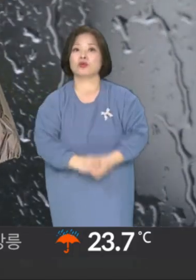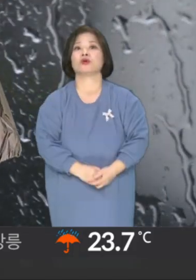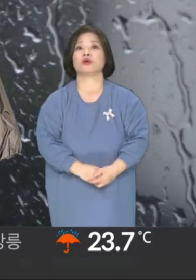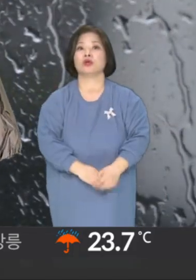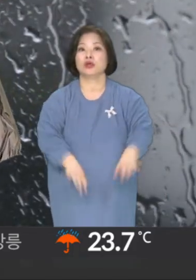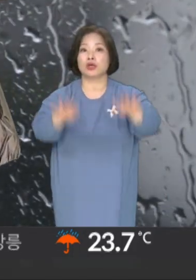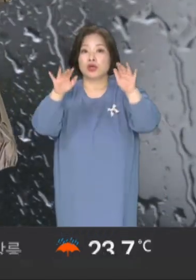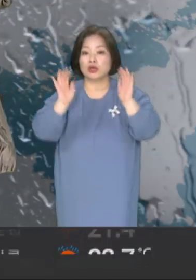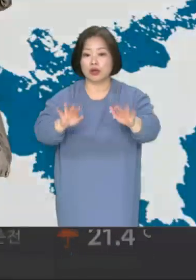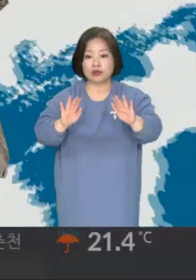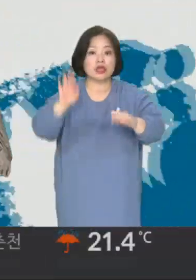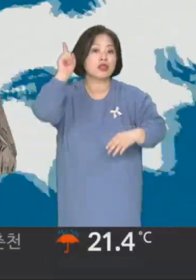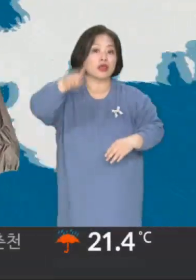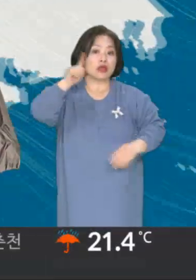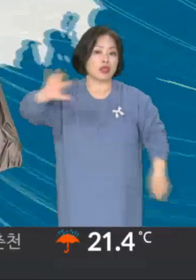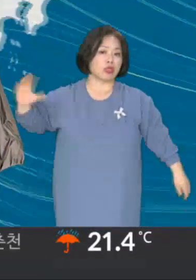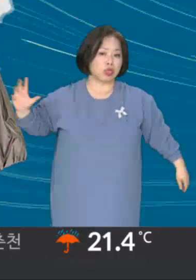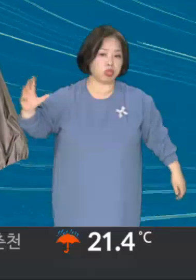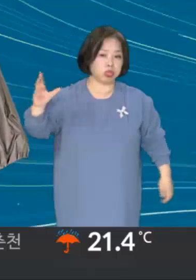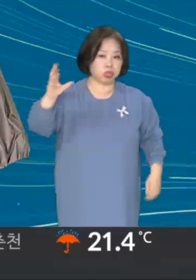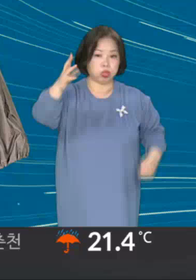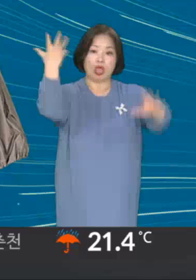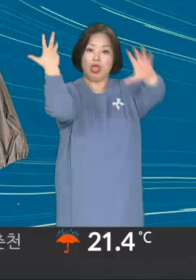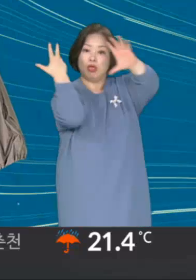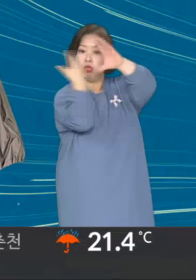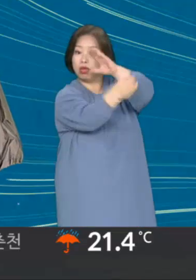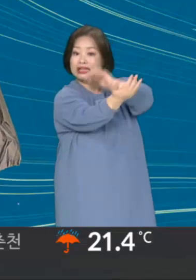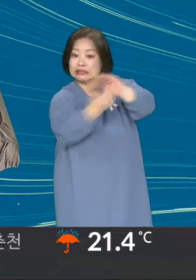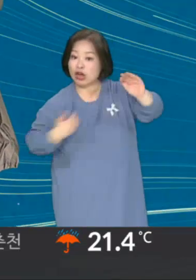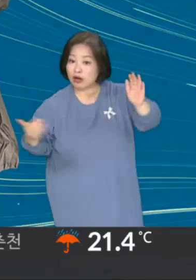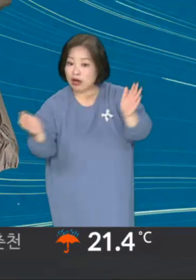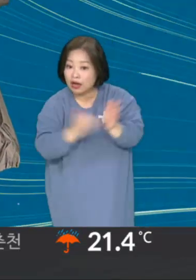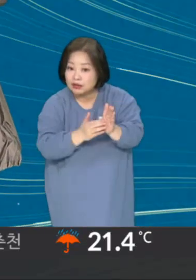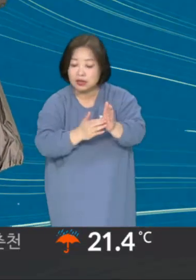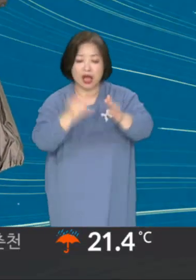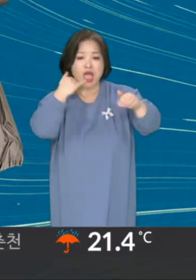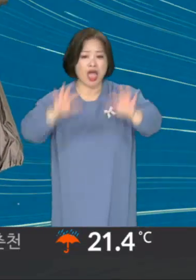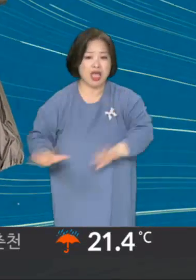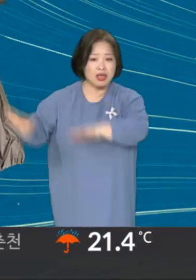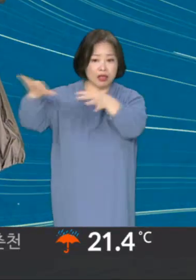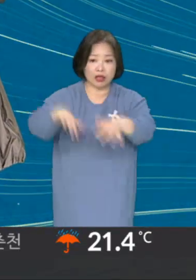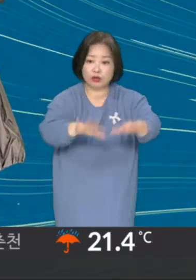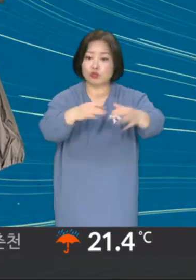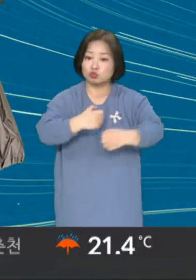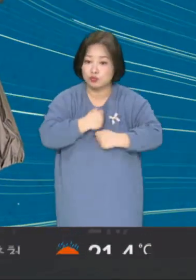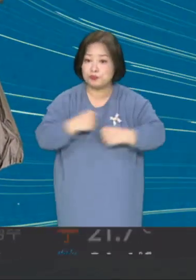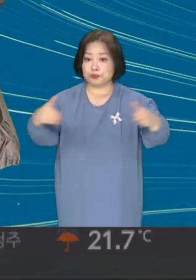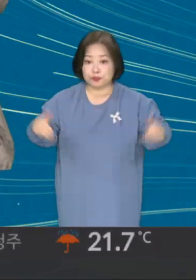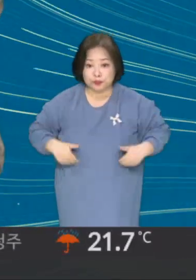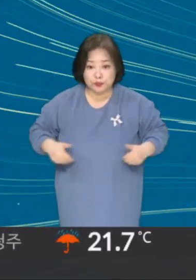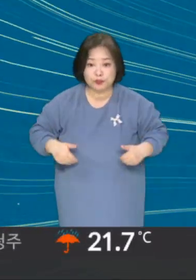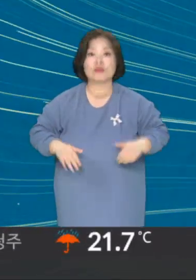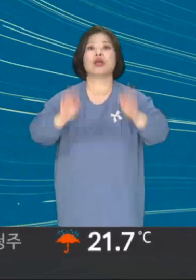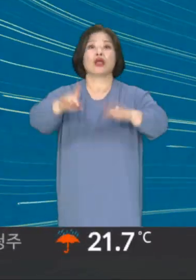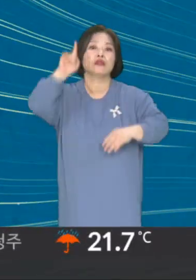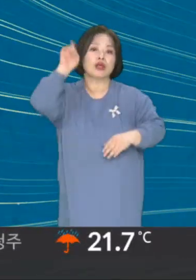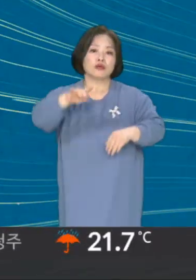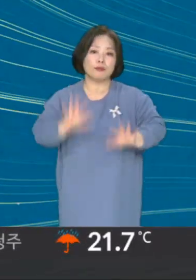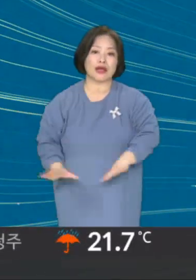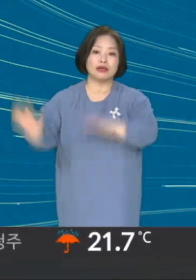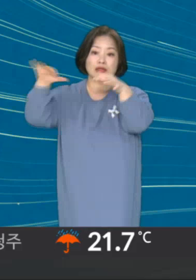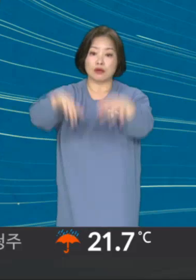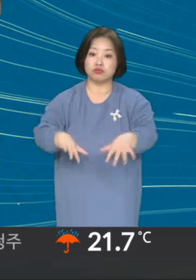내일 태풍이 완전히 물러나기 전까지 해상에서도 계속해서 주의가 필요하겠습니다 내일도